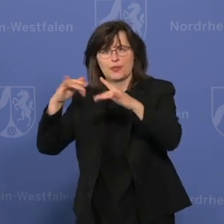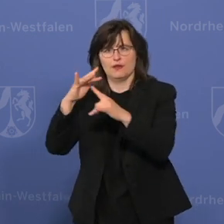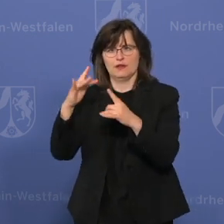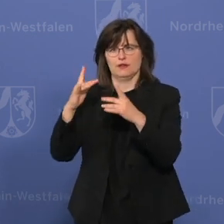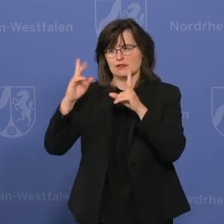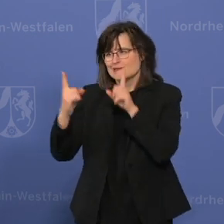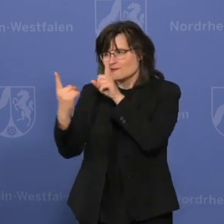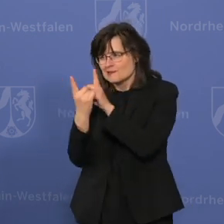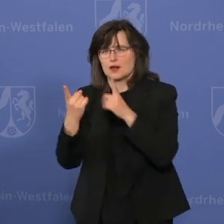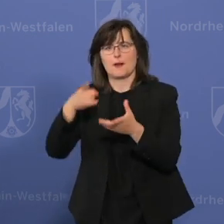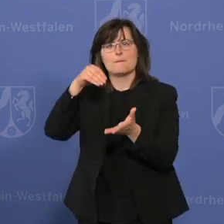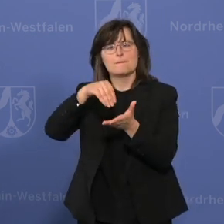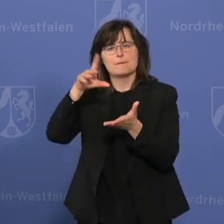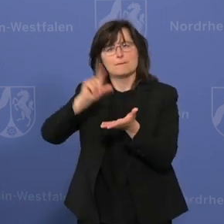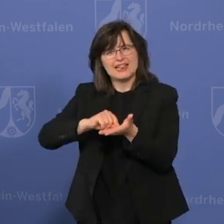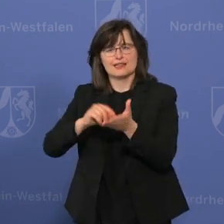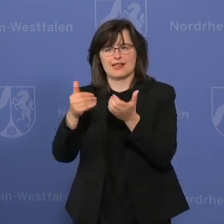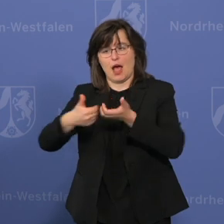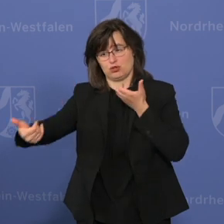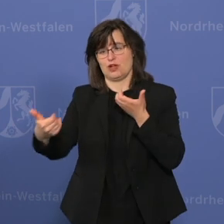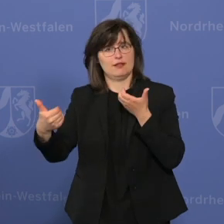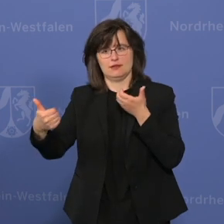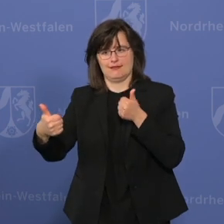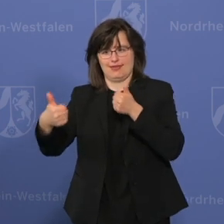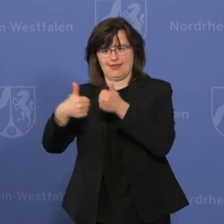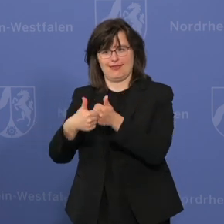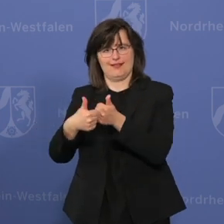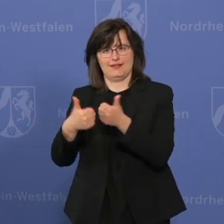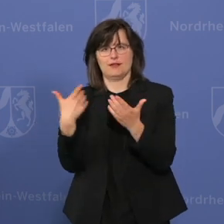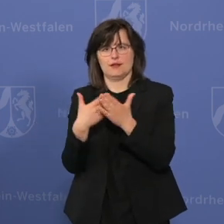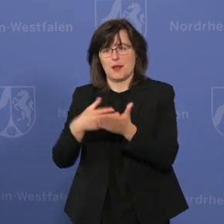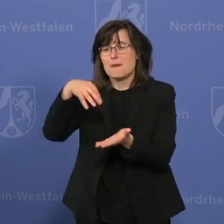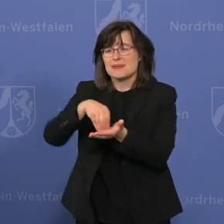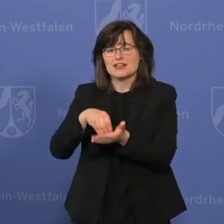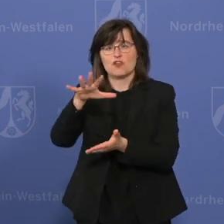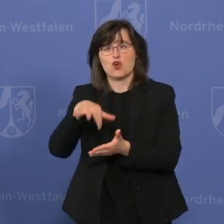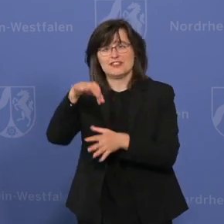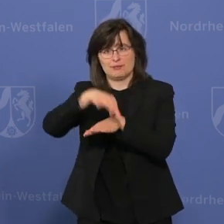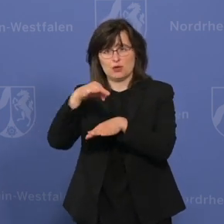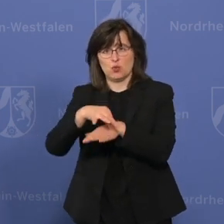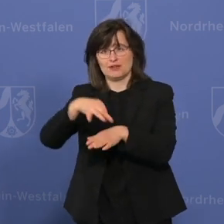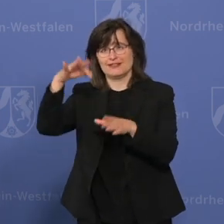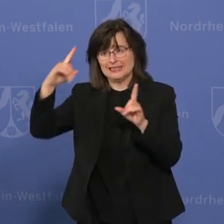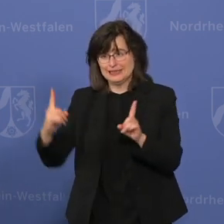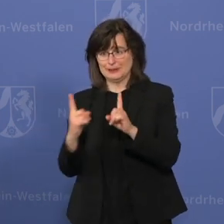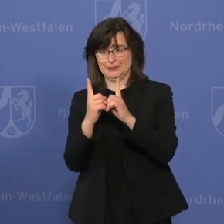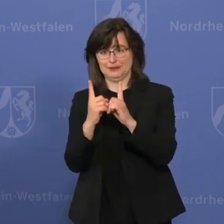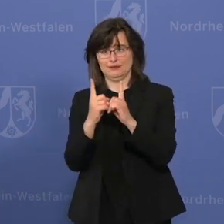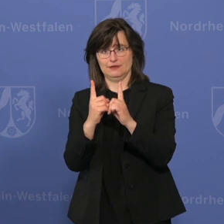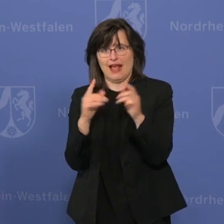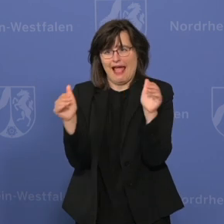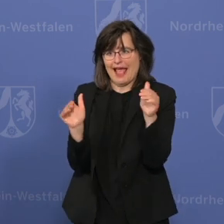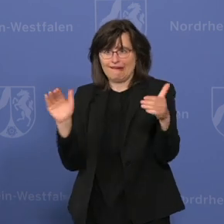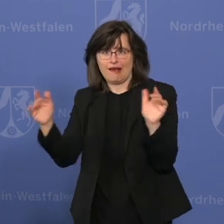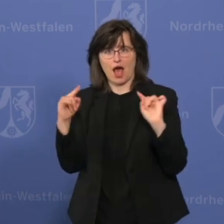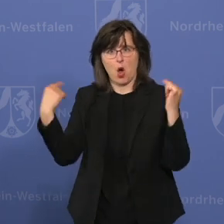keinen Mindestabstand einhalten und wo sie mindestens 15 Minuten face to face auf engerem Raum zusammenkommen.